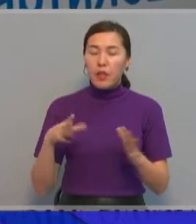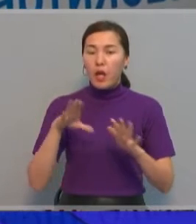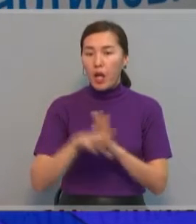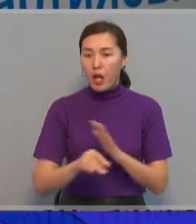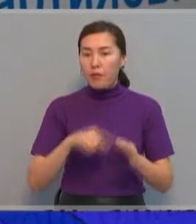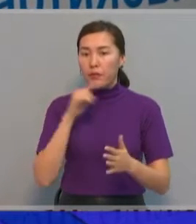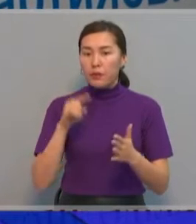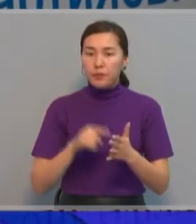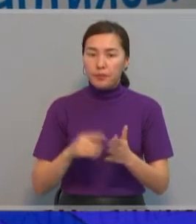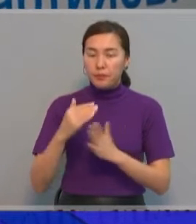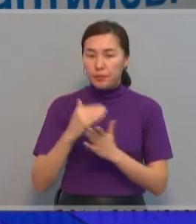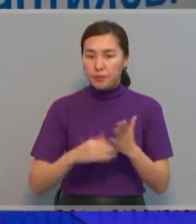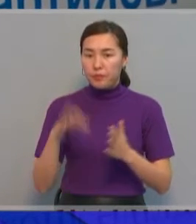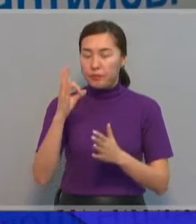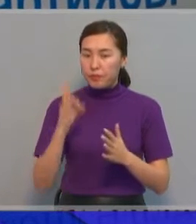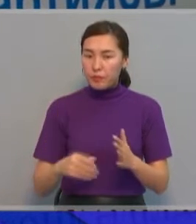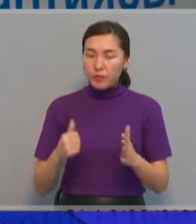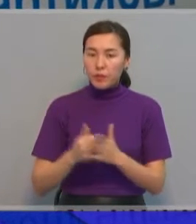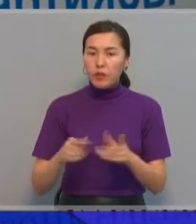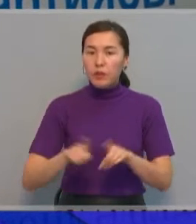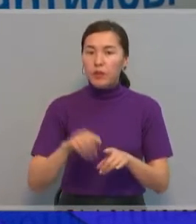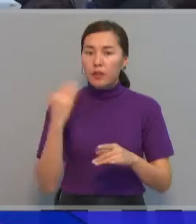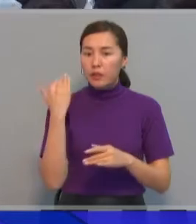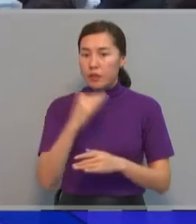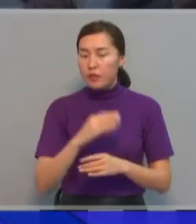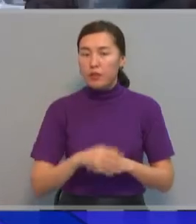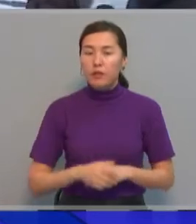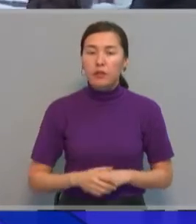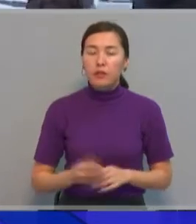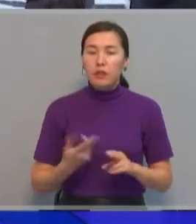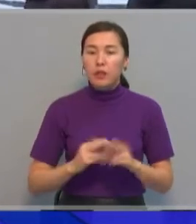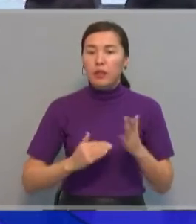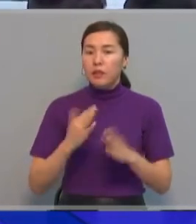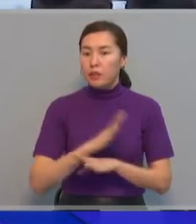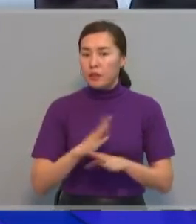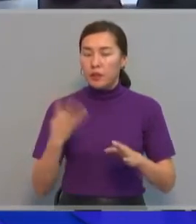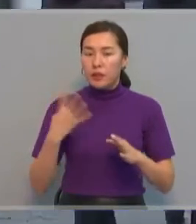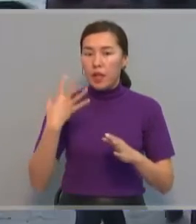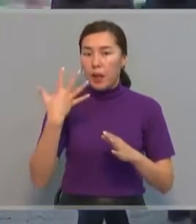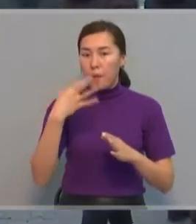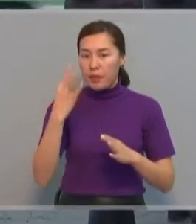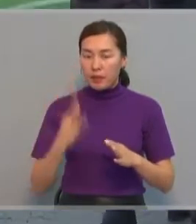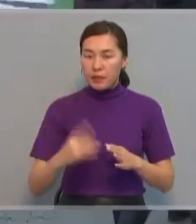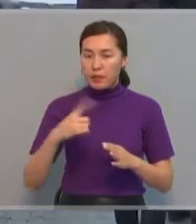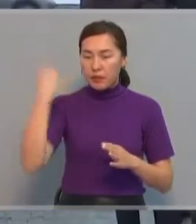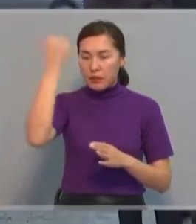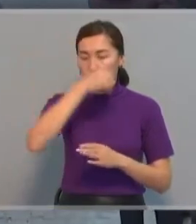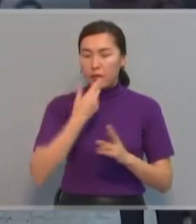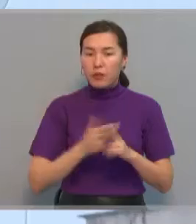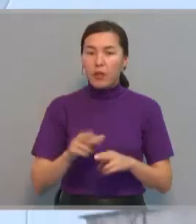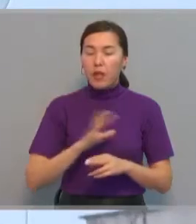вновь поднять вопрос снижения процентной ставки до уровня эффективного вознаграждения, не превышающего 4-5% годовых.